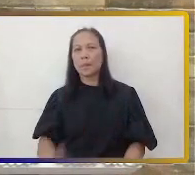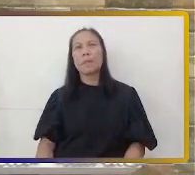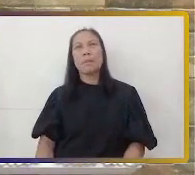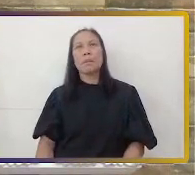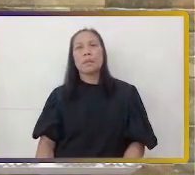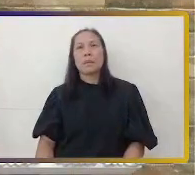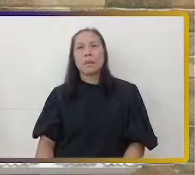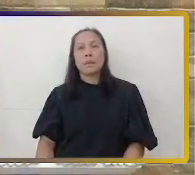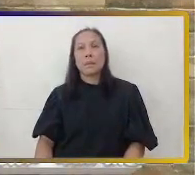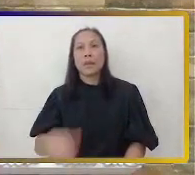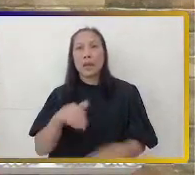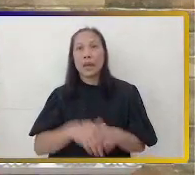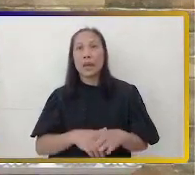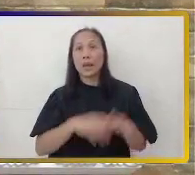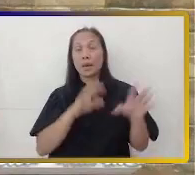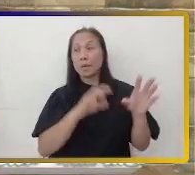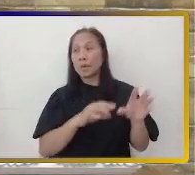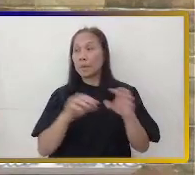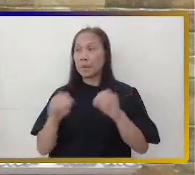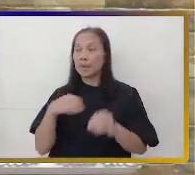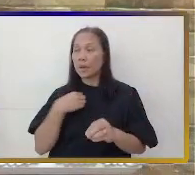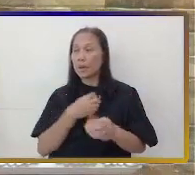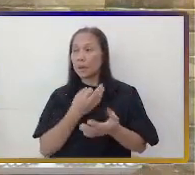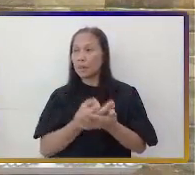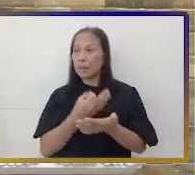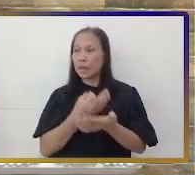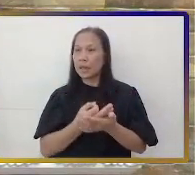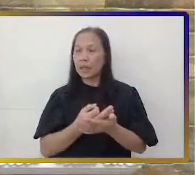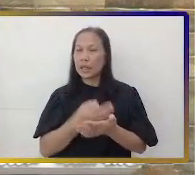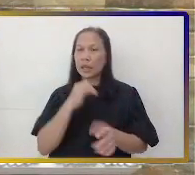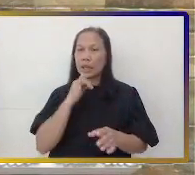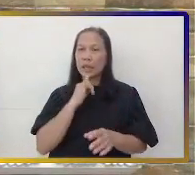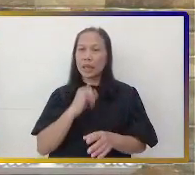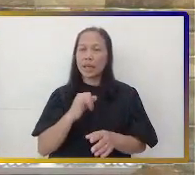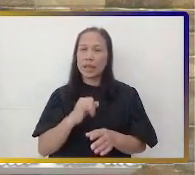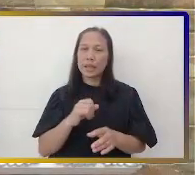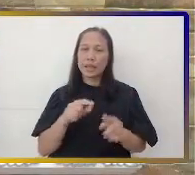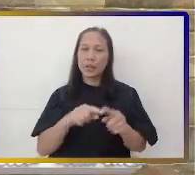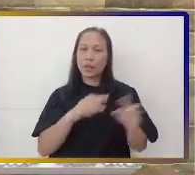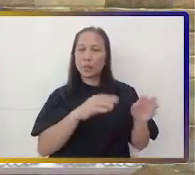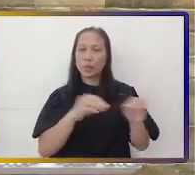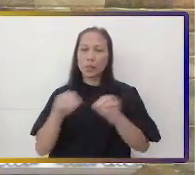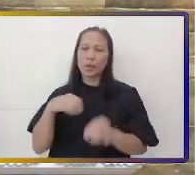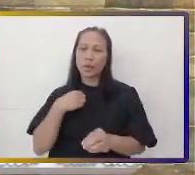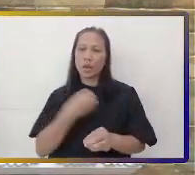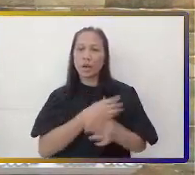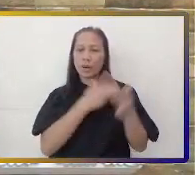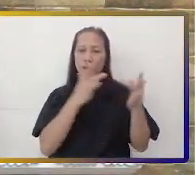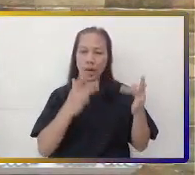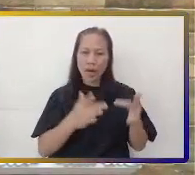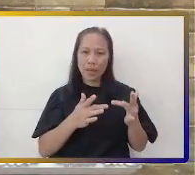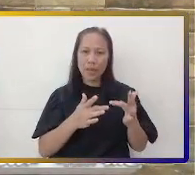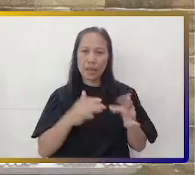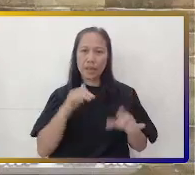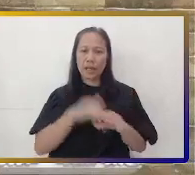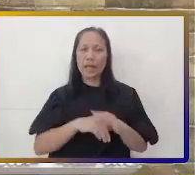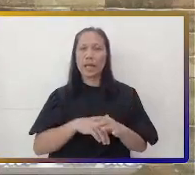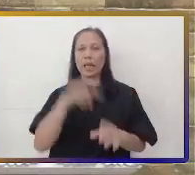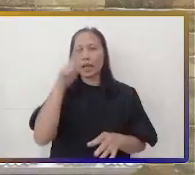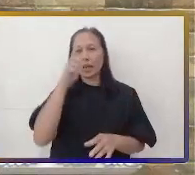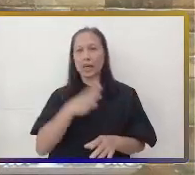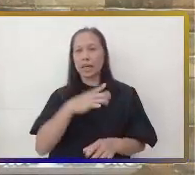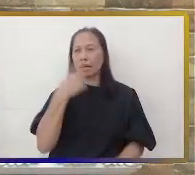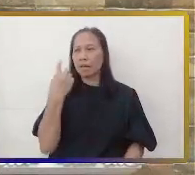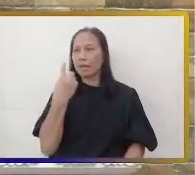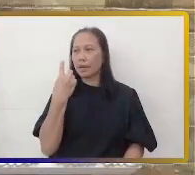Diyos ay simpleng paglalagay ng puso natin kung saan gusto ng Diyos ang puso natin of